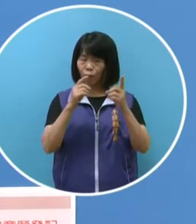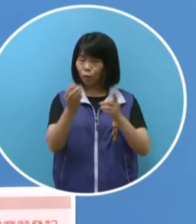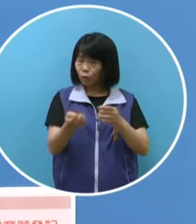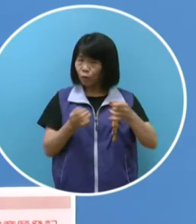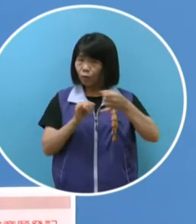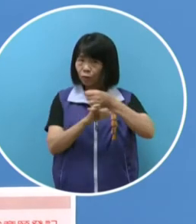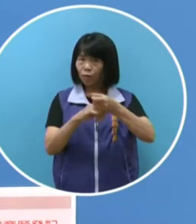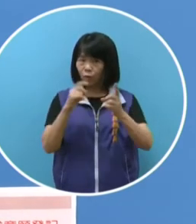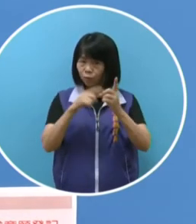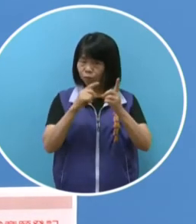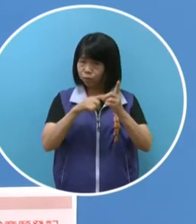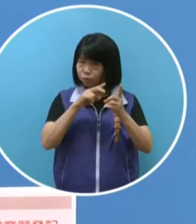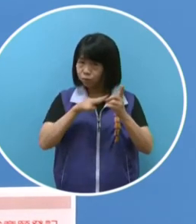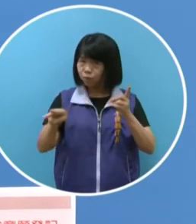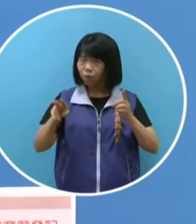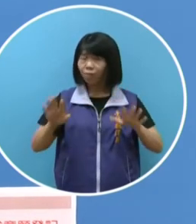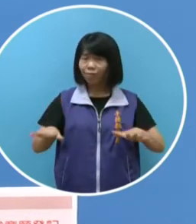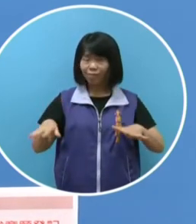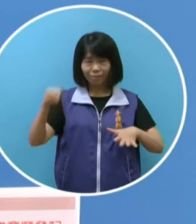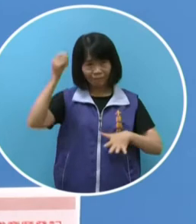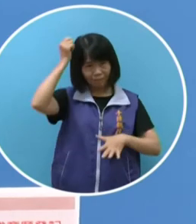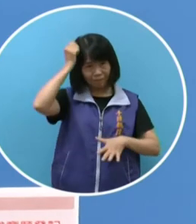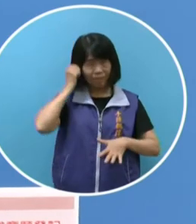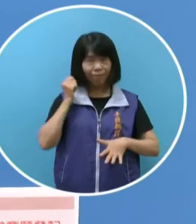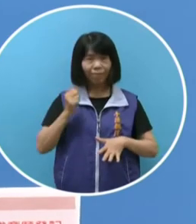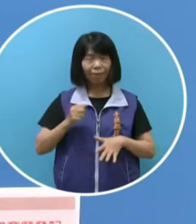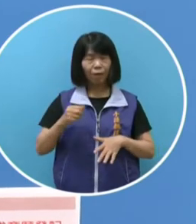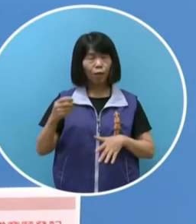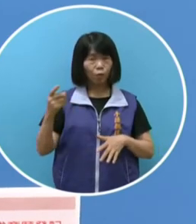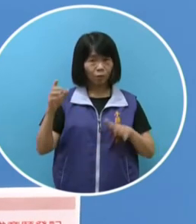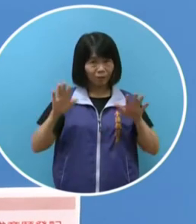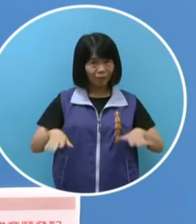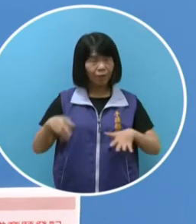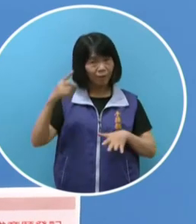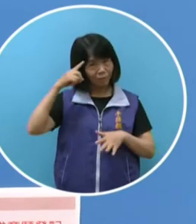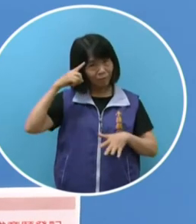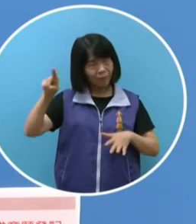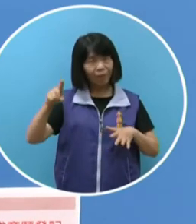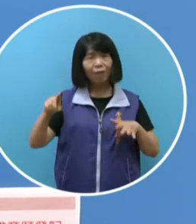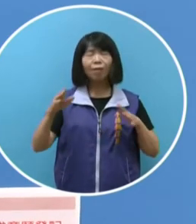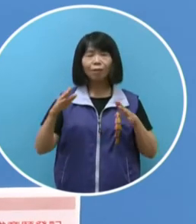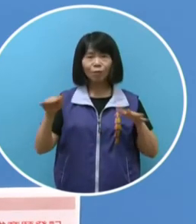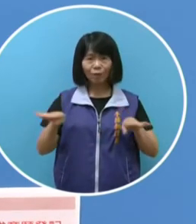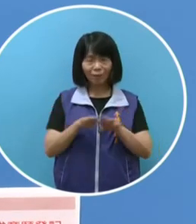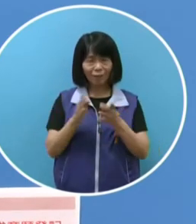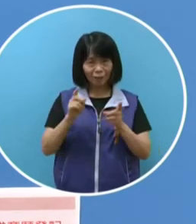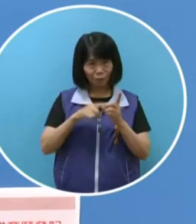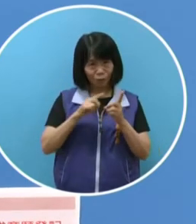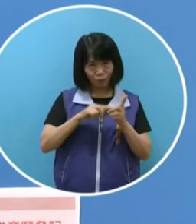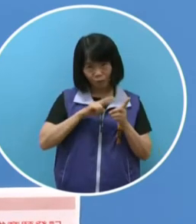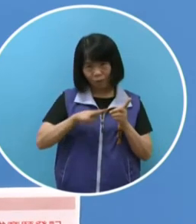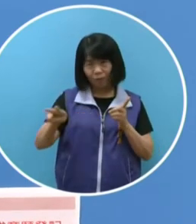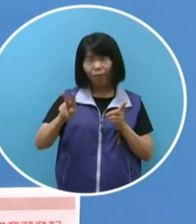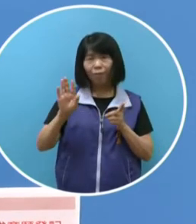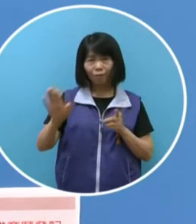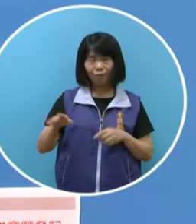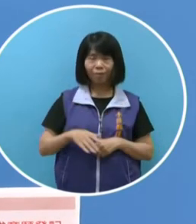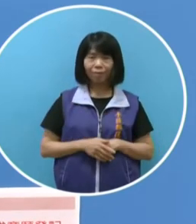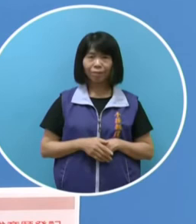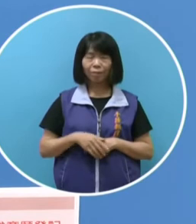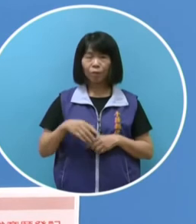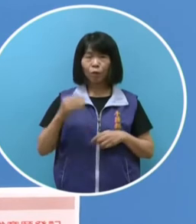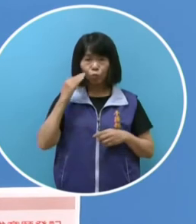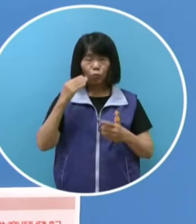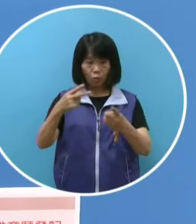讯，在今天早上就这2天就可以就会发出来哈。那如果你收到简讯